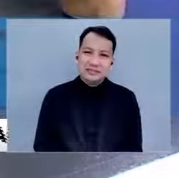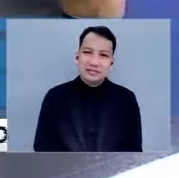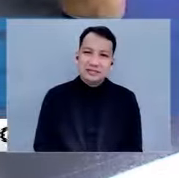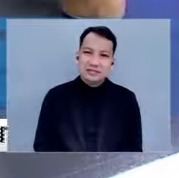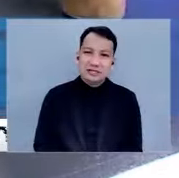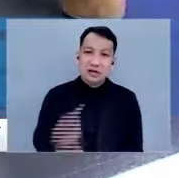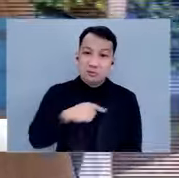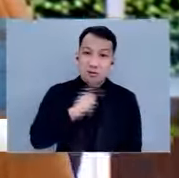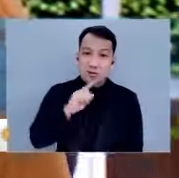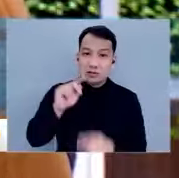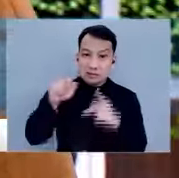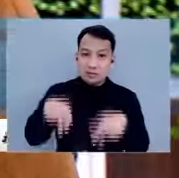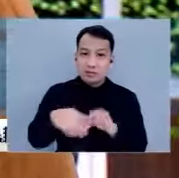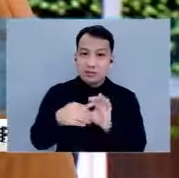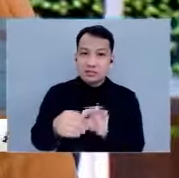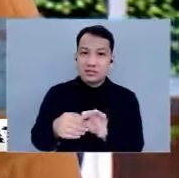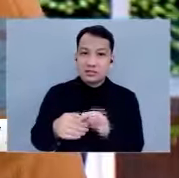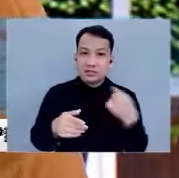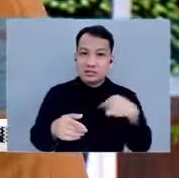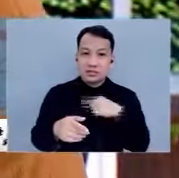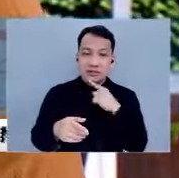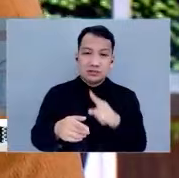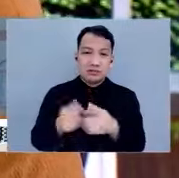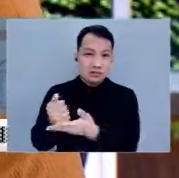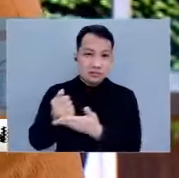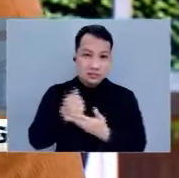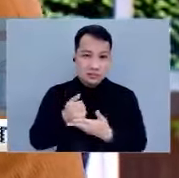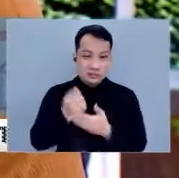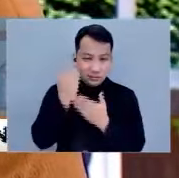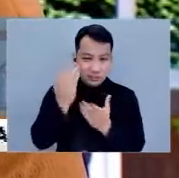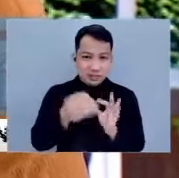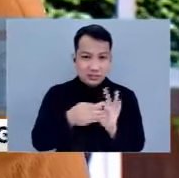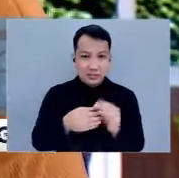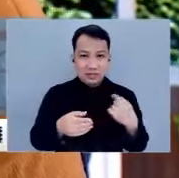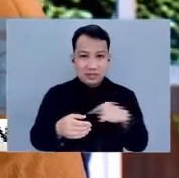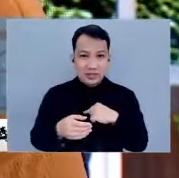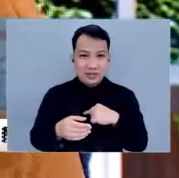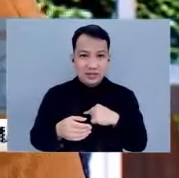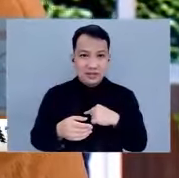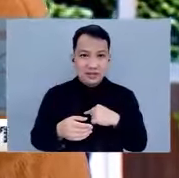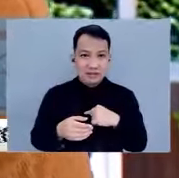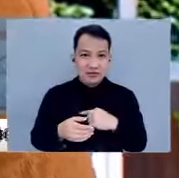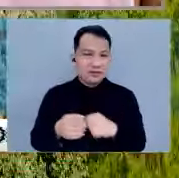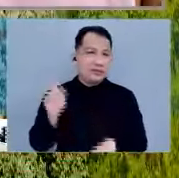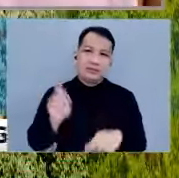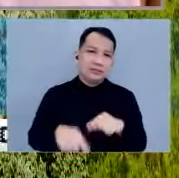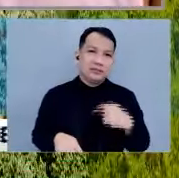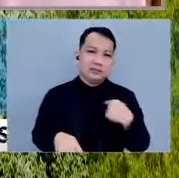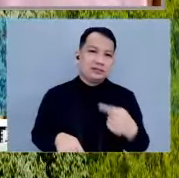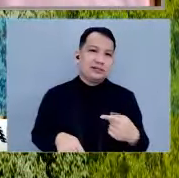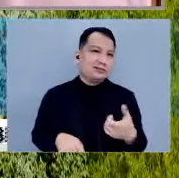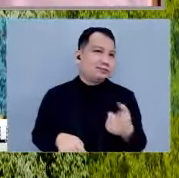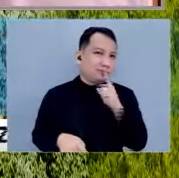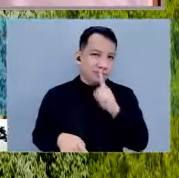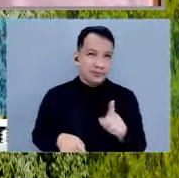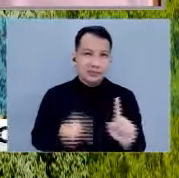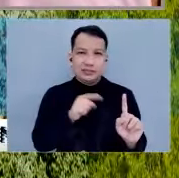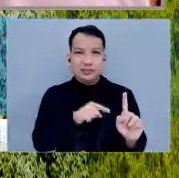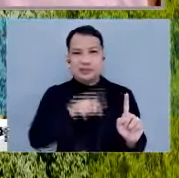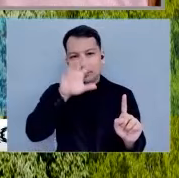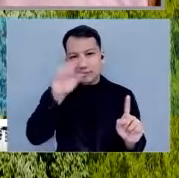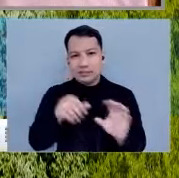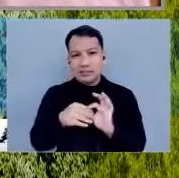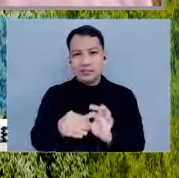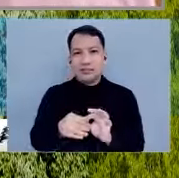na ' na isa sa mga sumuporta at naniwala sa akin po ah talagang siya yung ano po siya yung